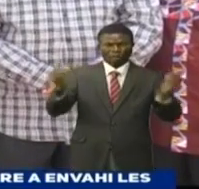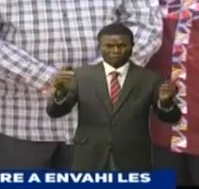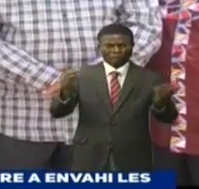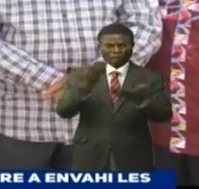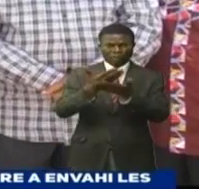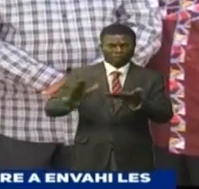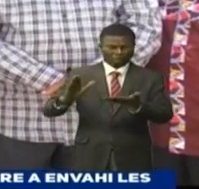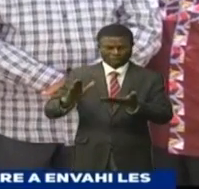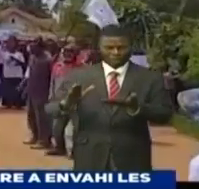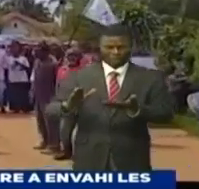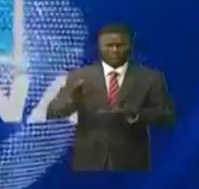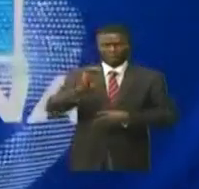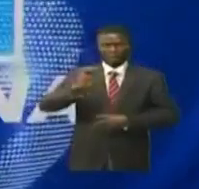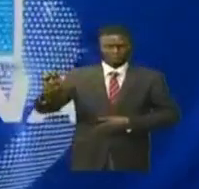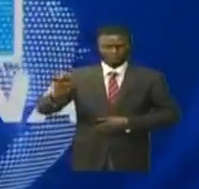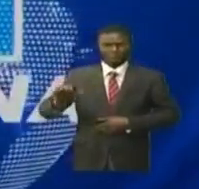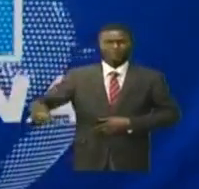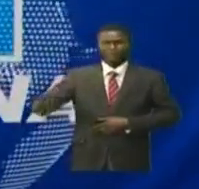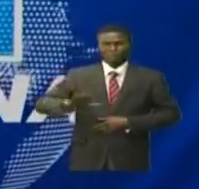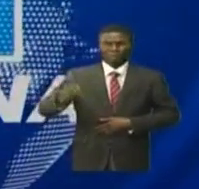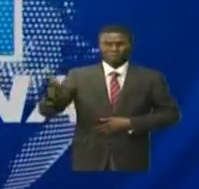dans notre pays